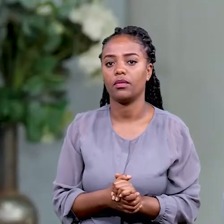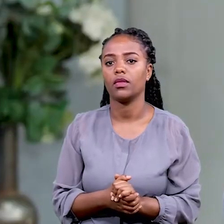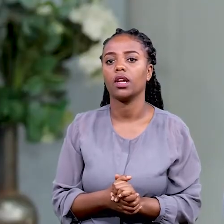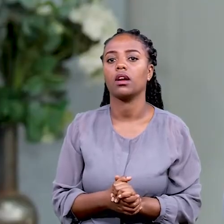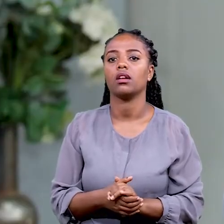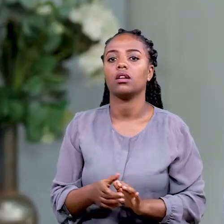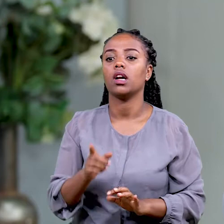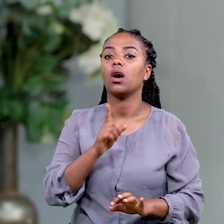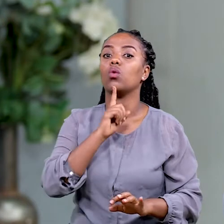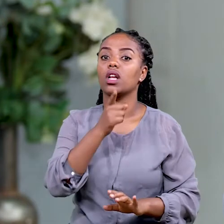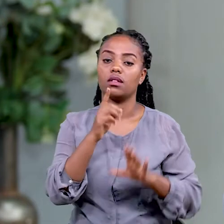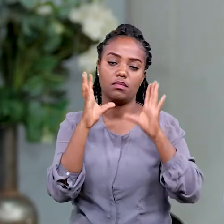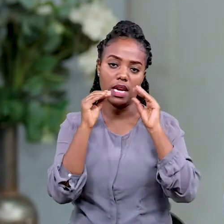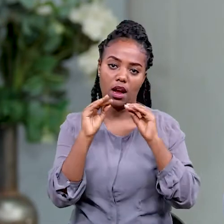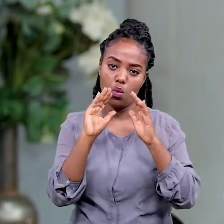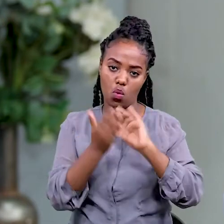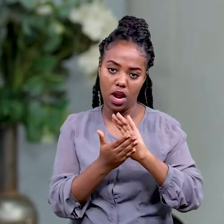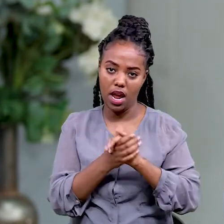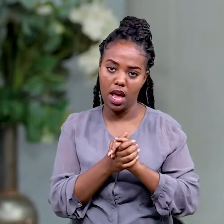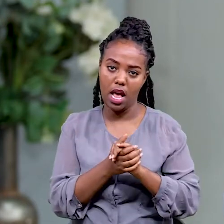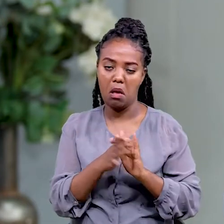እውነት ለመናገር ከሆነ